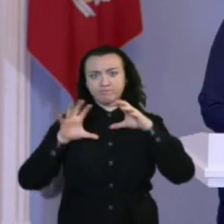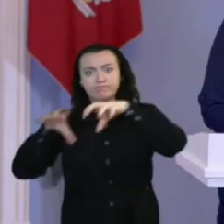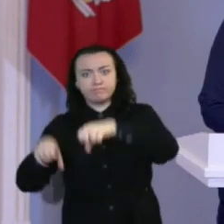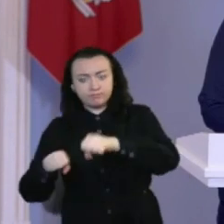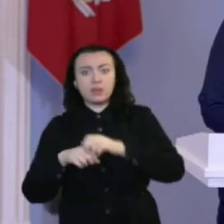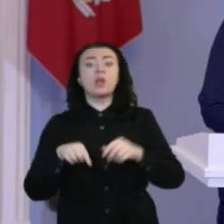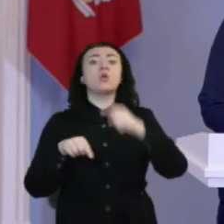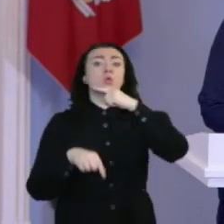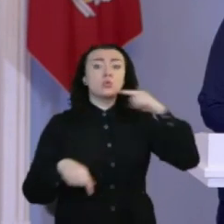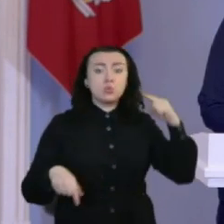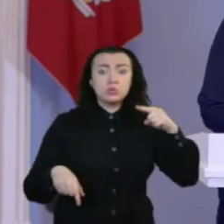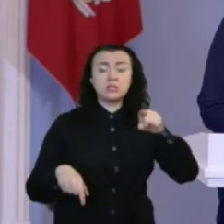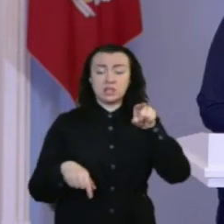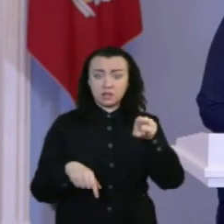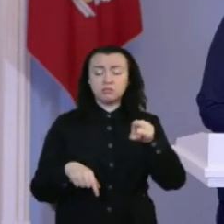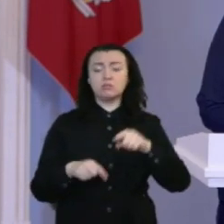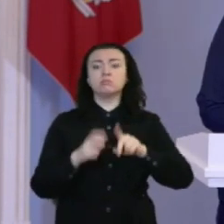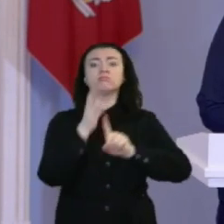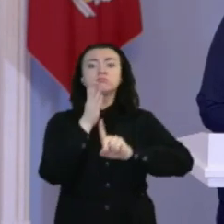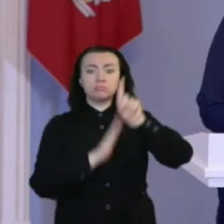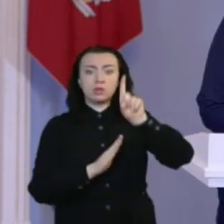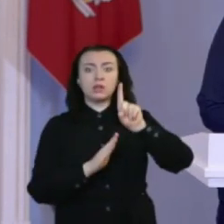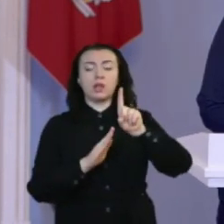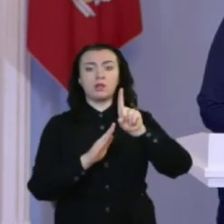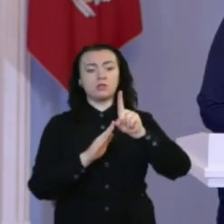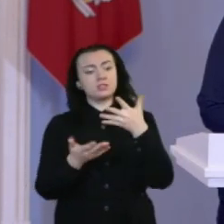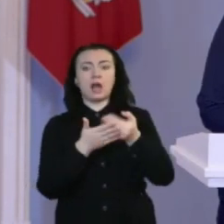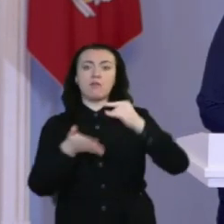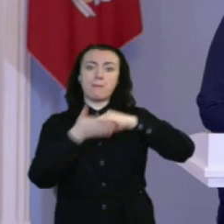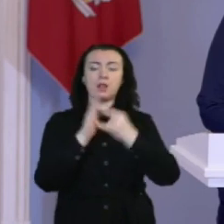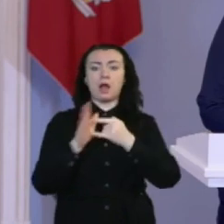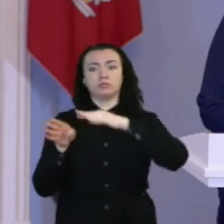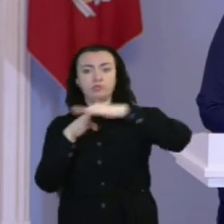Ir Rusija ėmėsi realiai gyvendinti savo planą